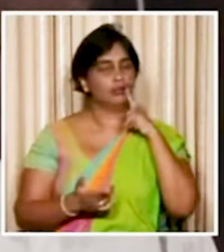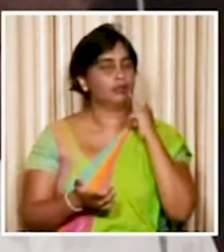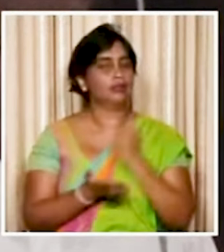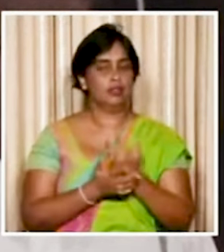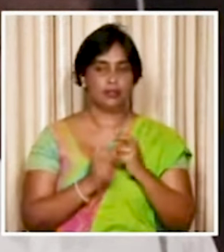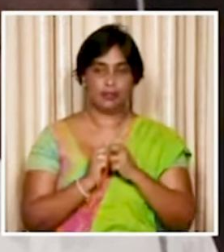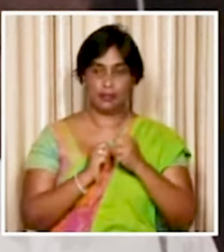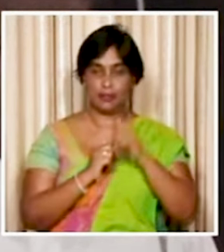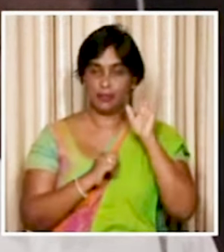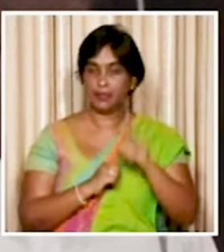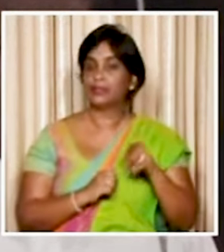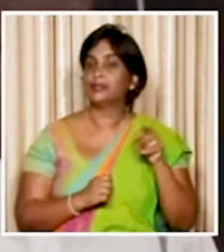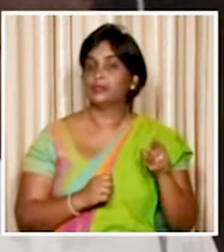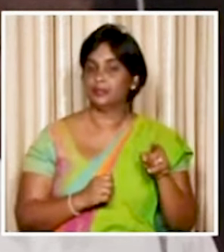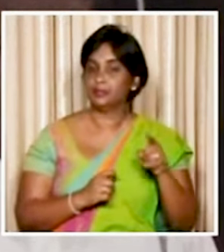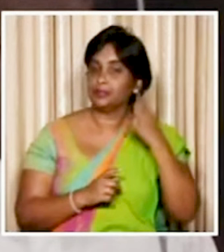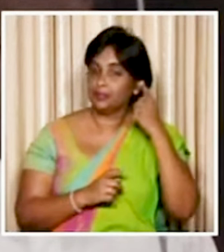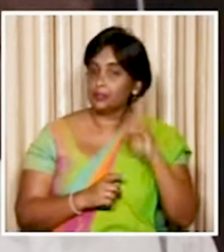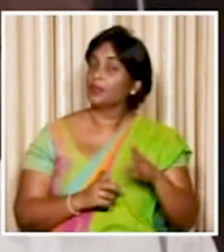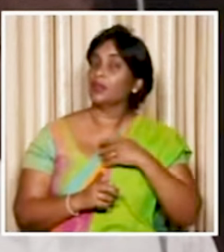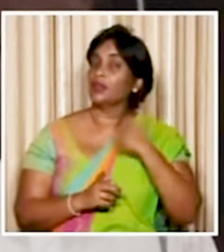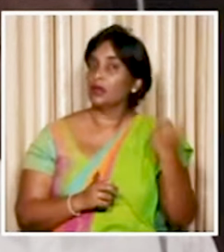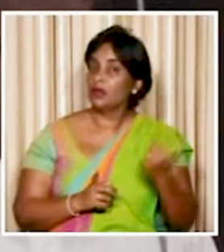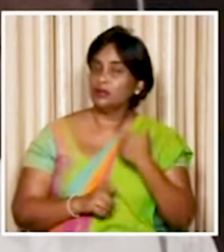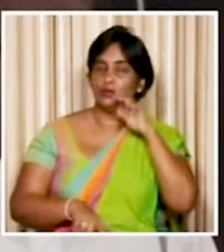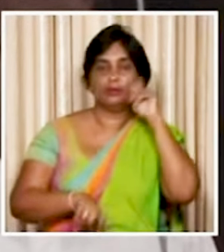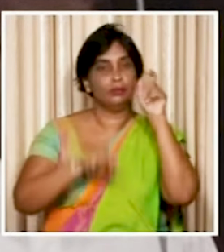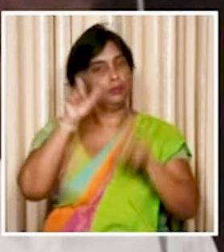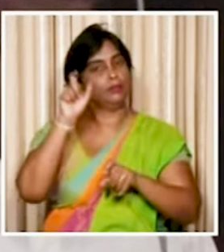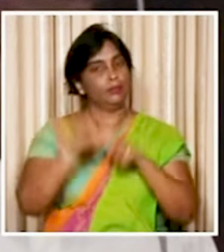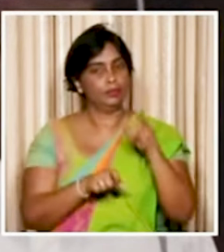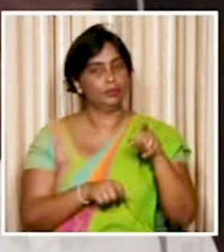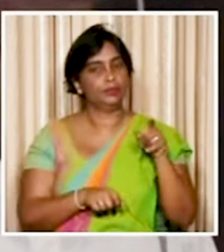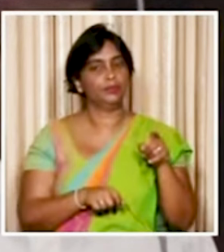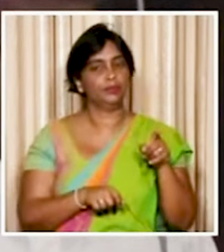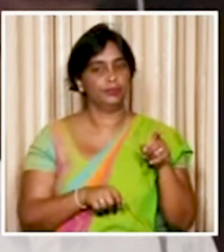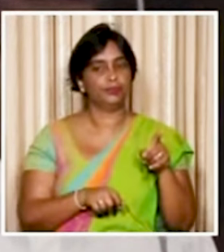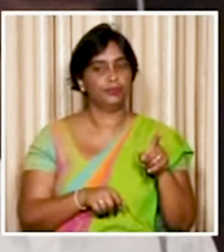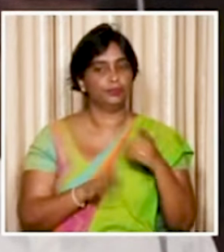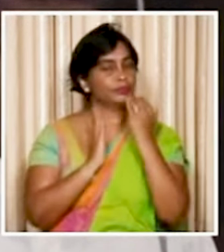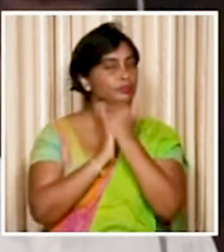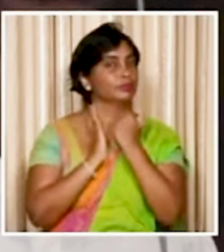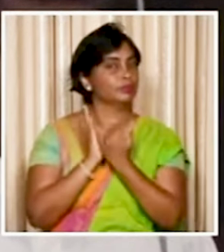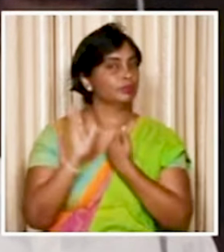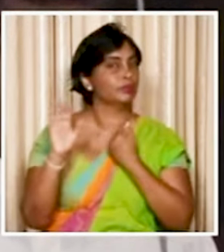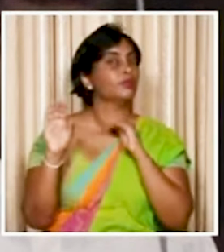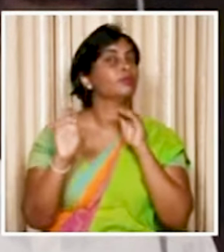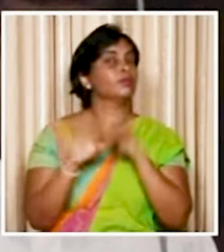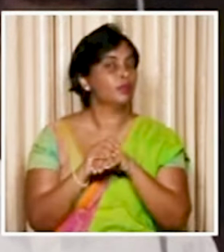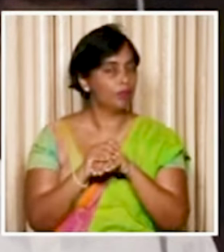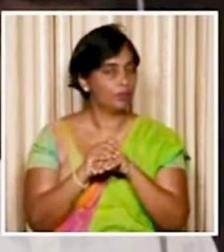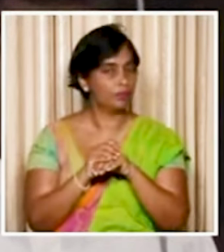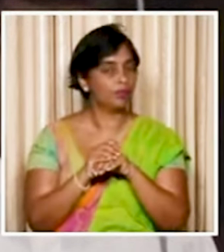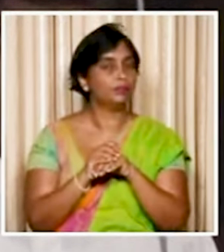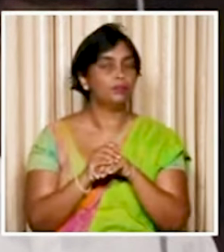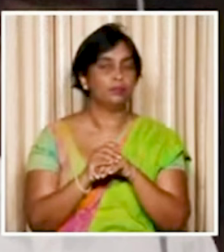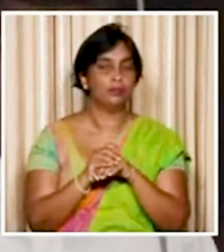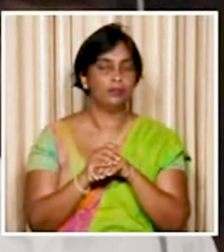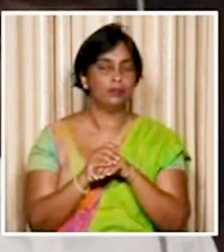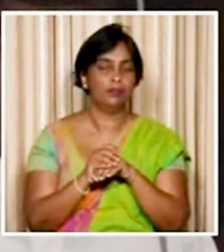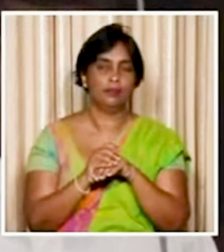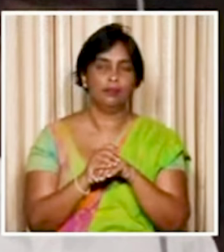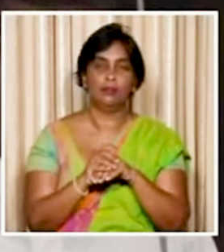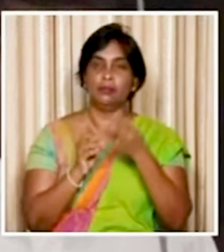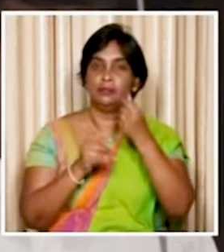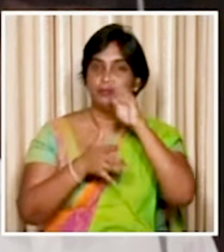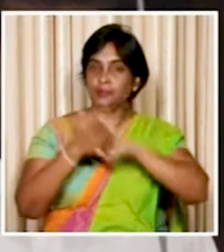புதிதாக உள்வாங்குவதற்கு இந்த பாதீட்டின் ஊடாக திருத்தங்கள் மேற்கொள்ளப்பட வேண்டும் என்று நான்